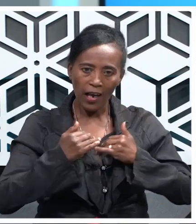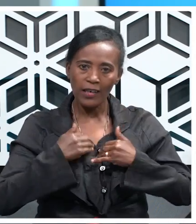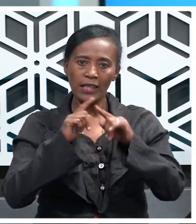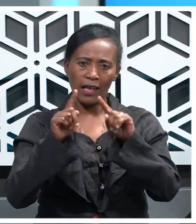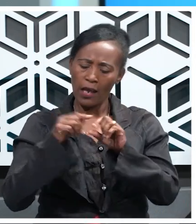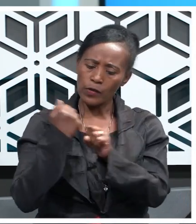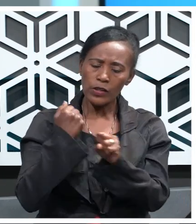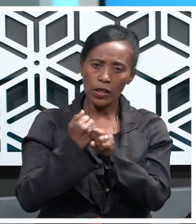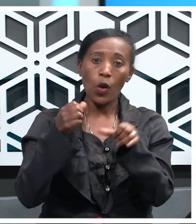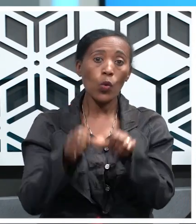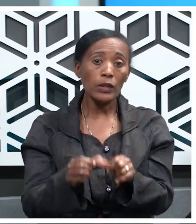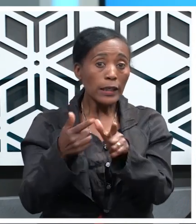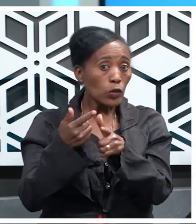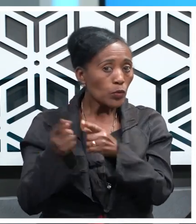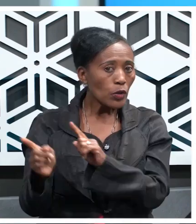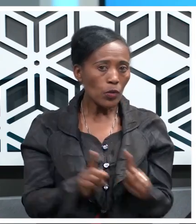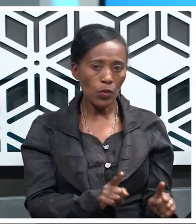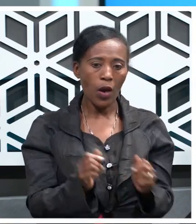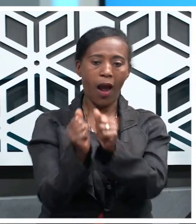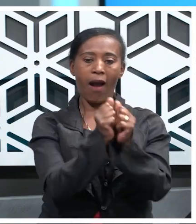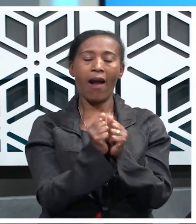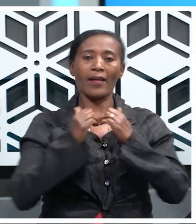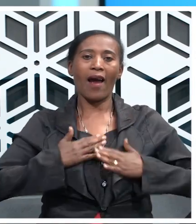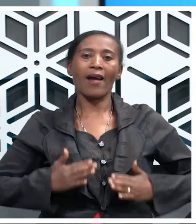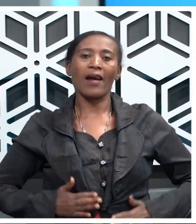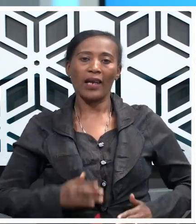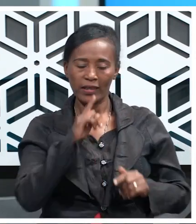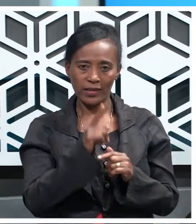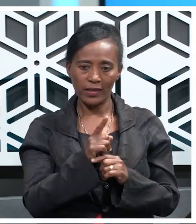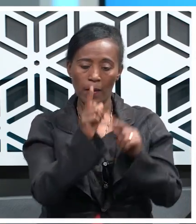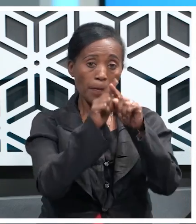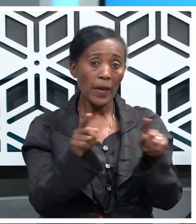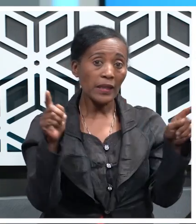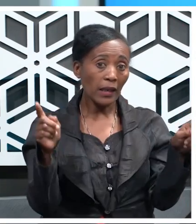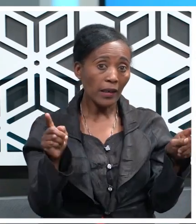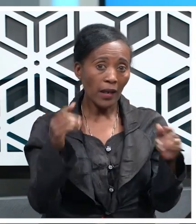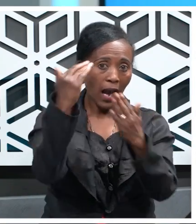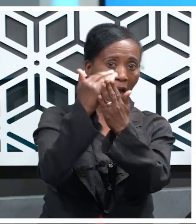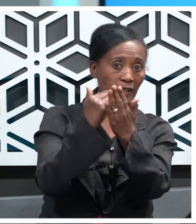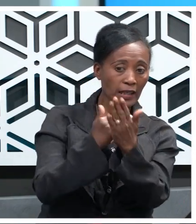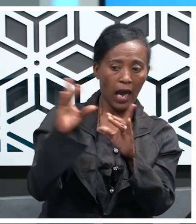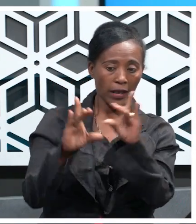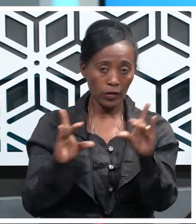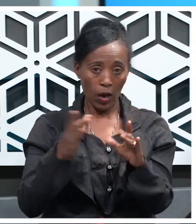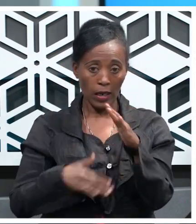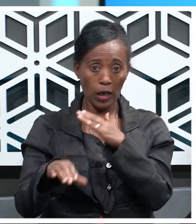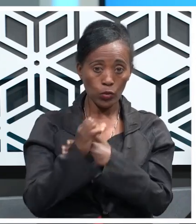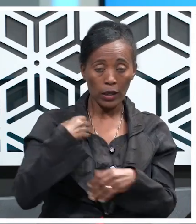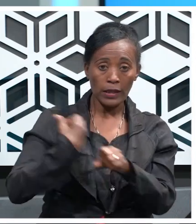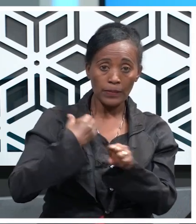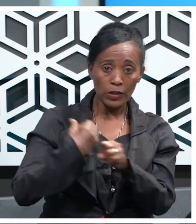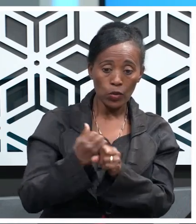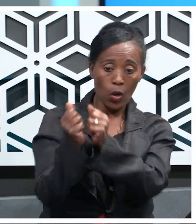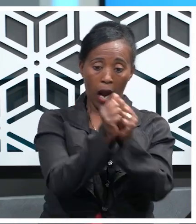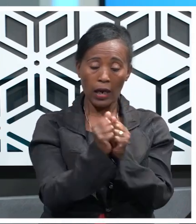እንገመግማለን። የተለያዩ ስራዎችን ስንሰራ ቆይተዋል። እንዲሁም ደግሞ አጋር አካላትን በተለይ አጀንዳቸውን አድርገው አካል ጉዳተኞች ላይ